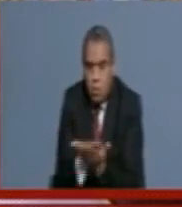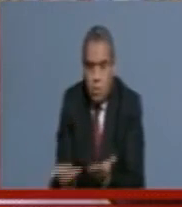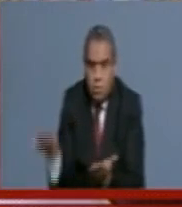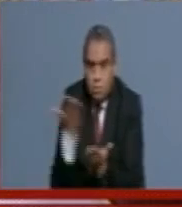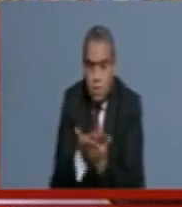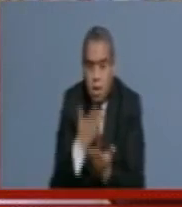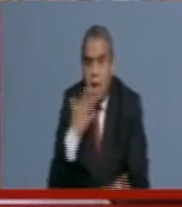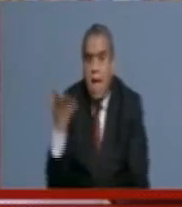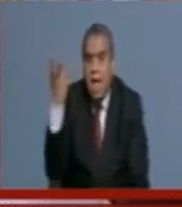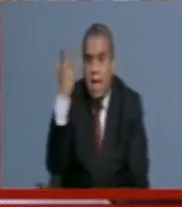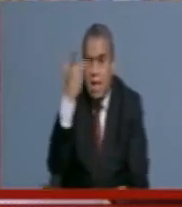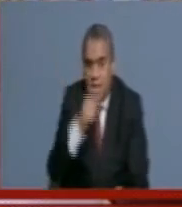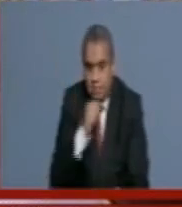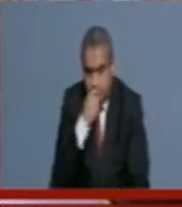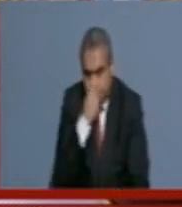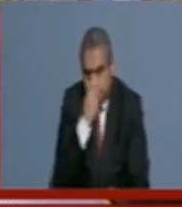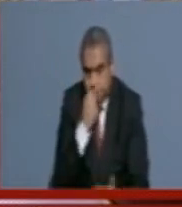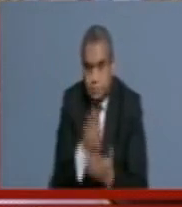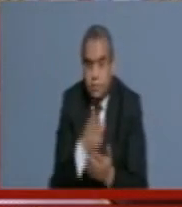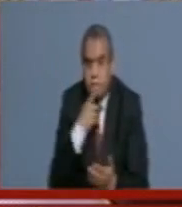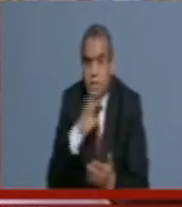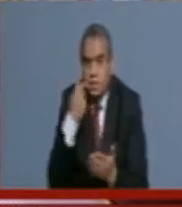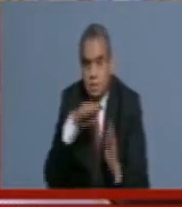لها. دي عدة نماذج